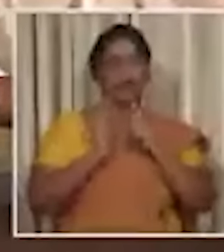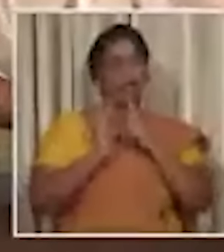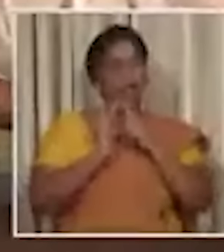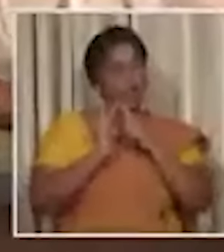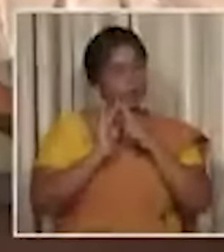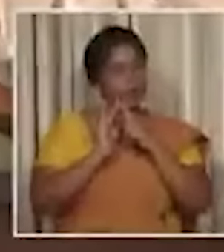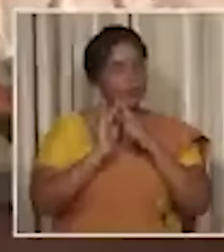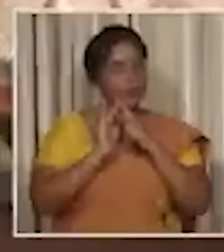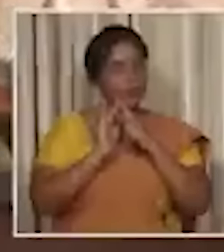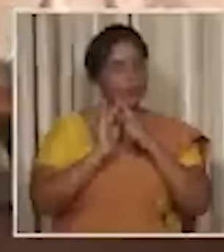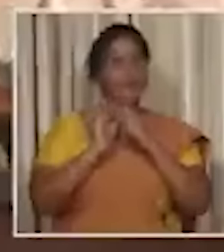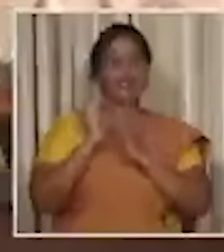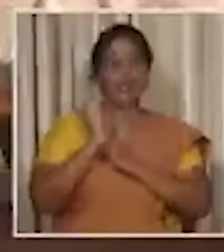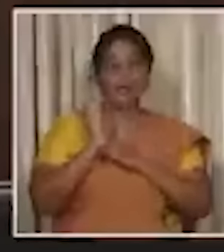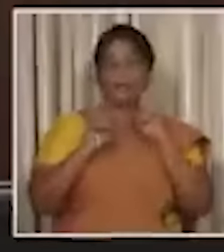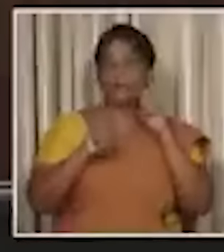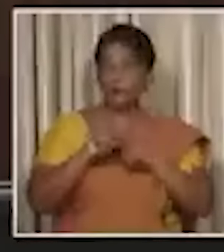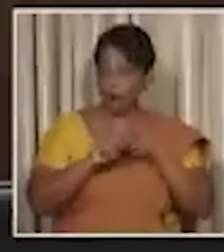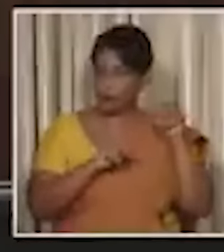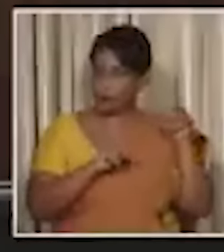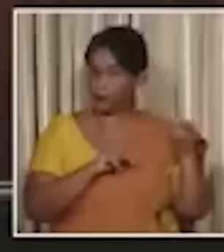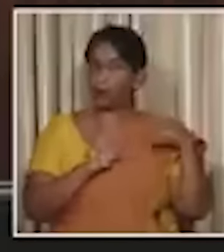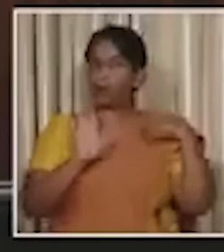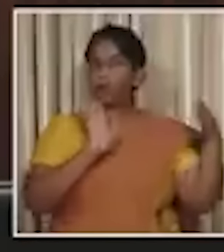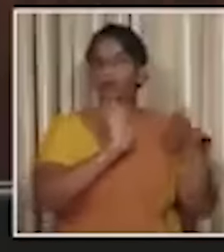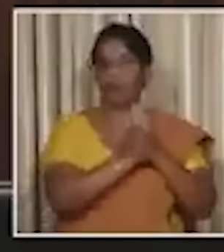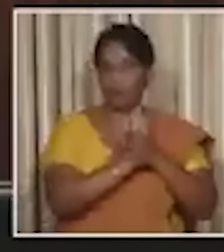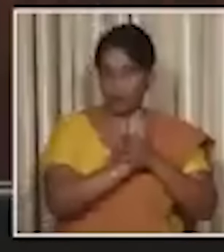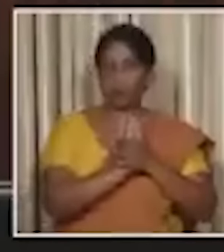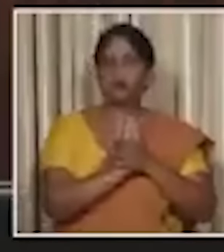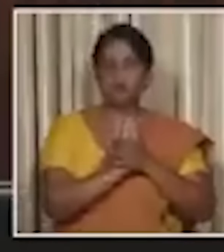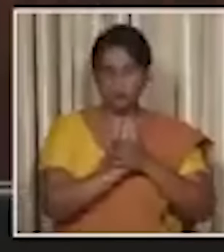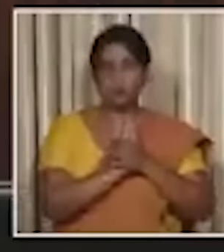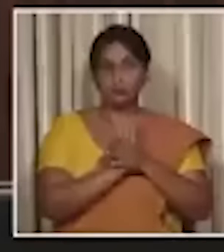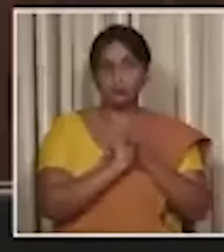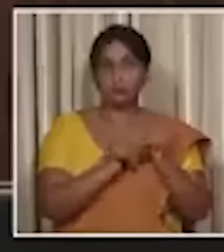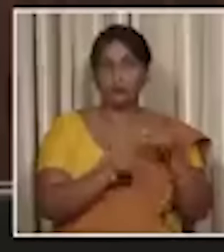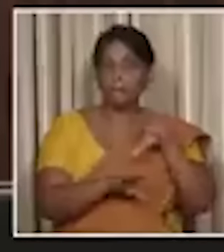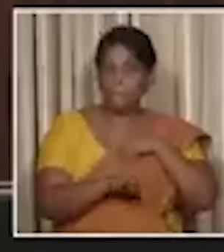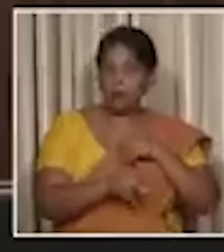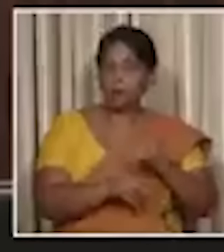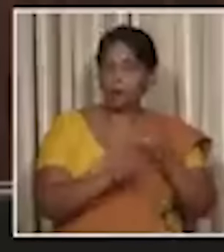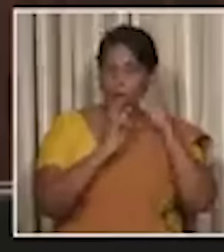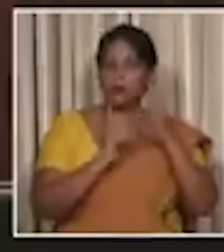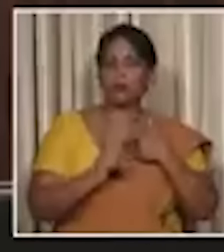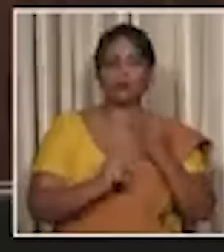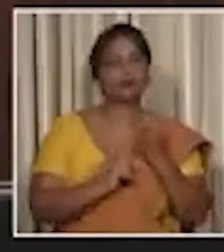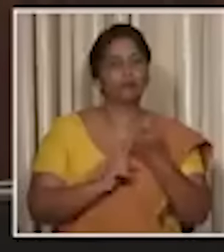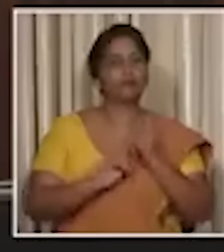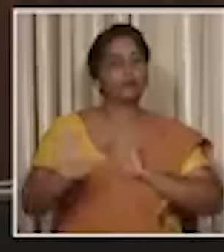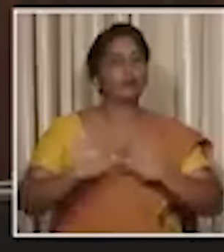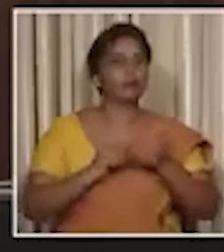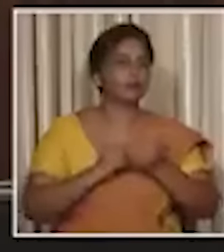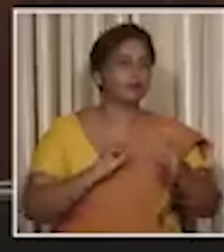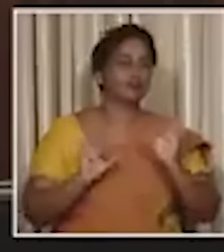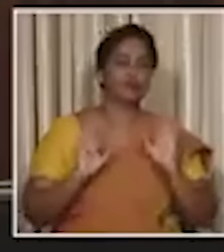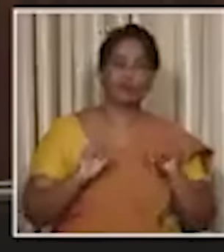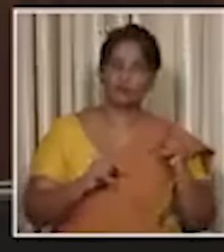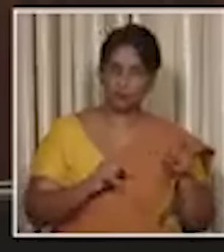சந்தையின் பேணுவதை நாங்கள் மறுசீரமைக்க வேண்டும் என்று கருதுகின்றோம். என்ன தேவை? அரசின்